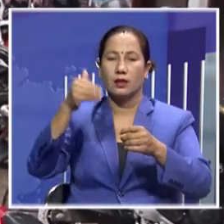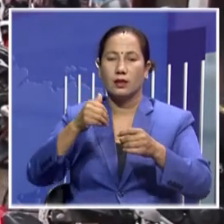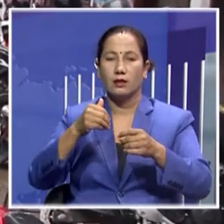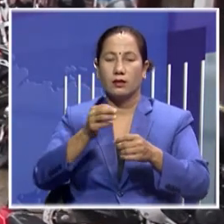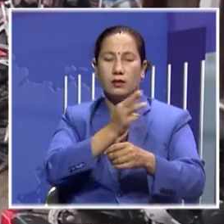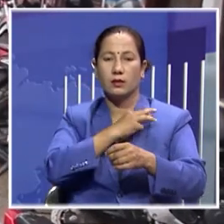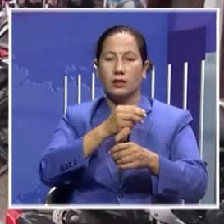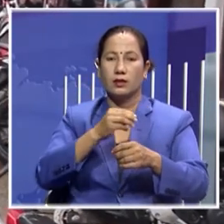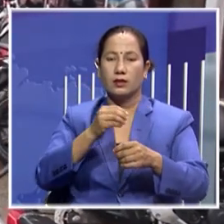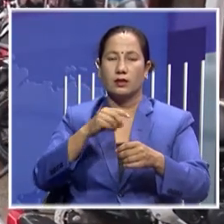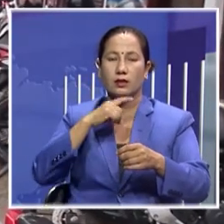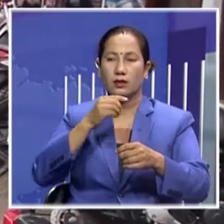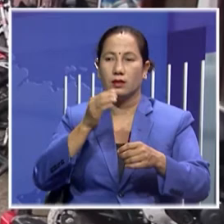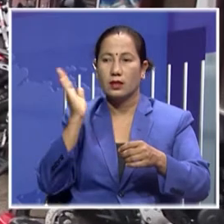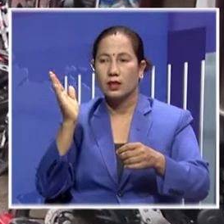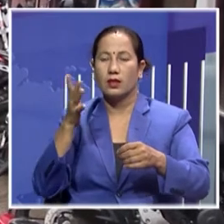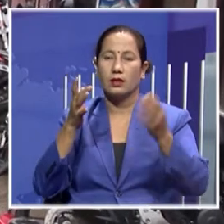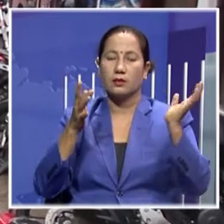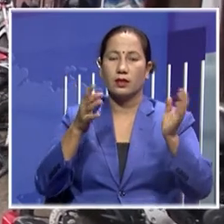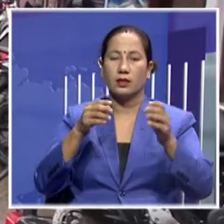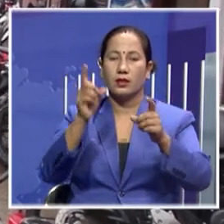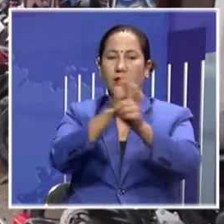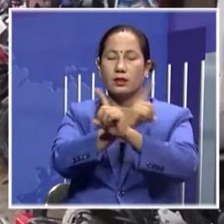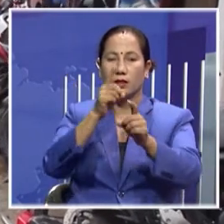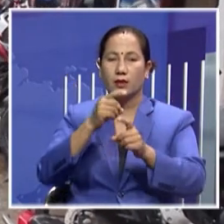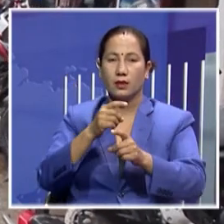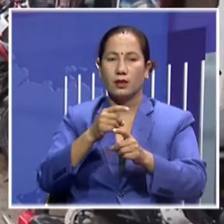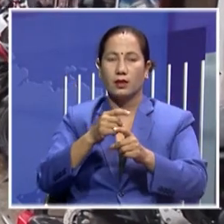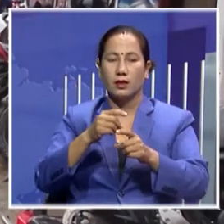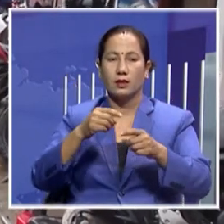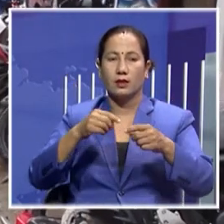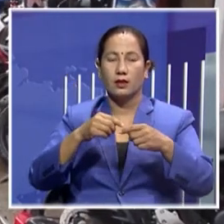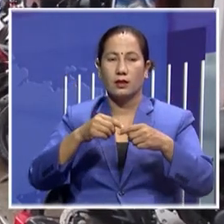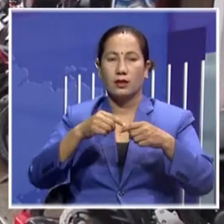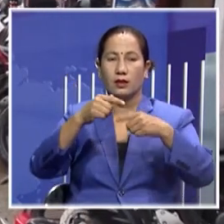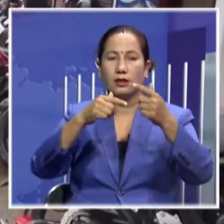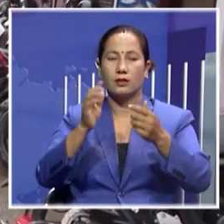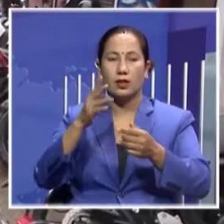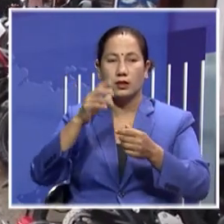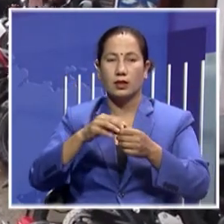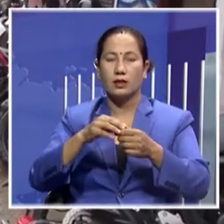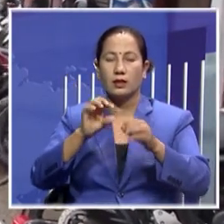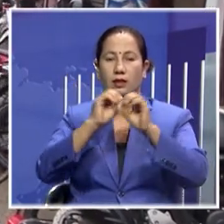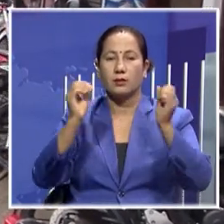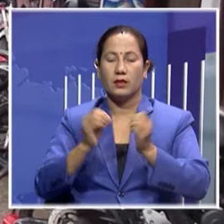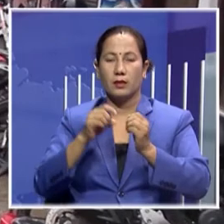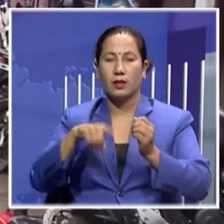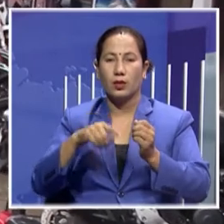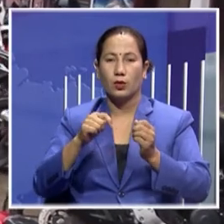दायाँ थाहा छ न बायाँ थाहा छ, ट्राफिक रुल पनि थाहा छैन। एउटा अर्को कुरो के छ भने व्यापार पोलिसी अथवा यहाँको चाहिँ